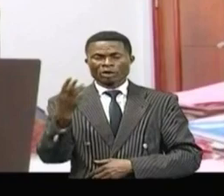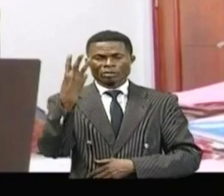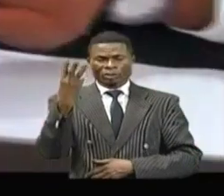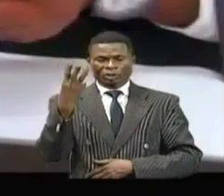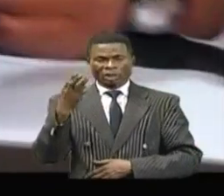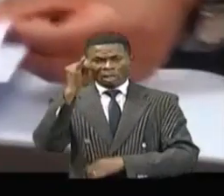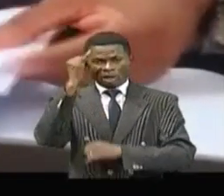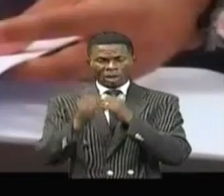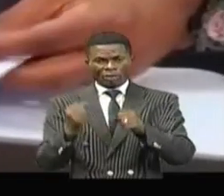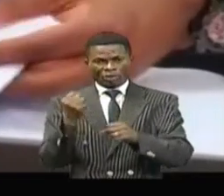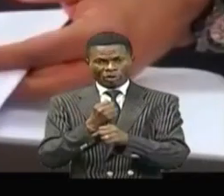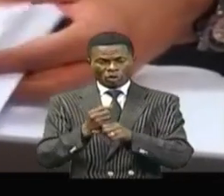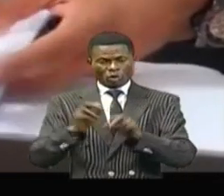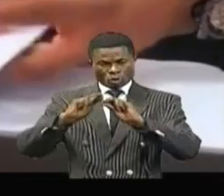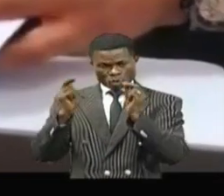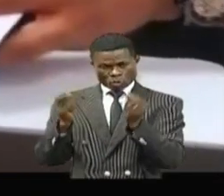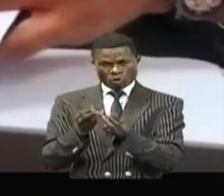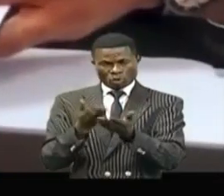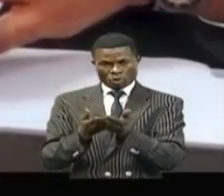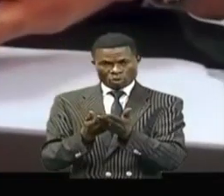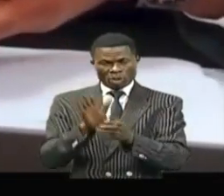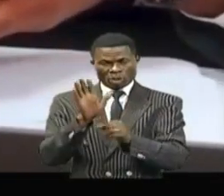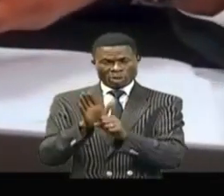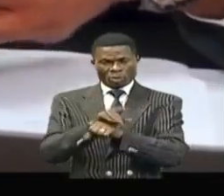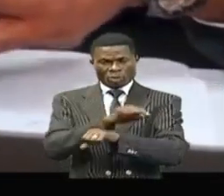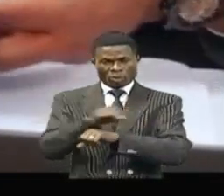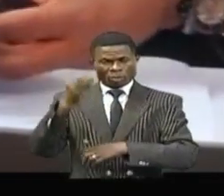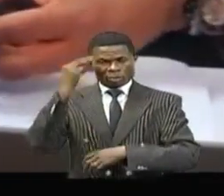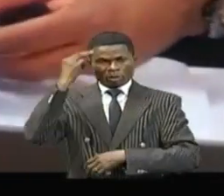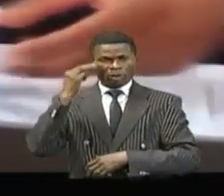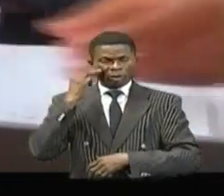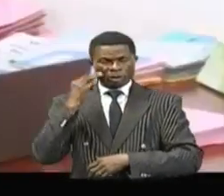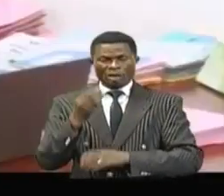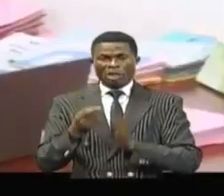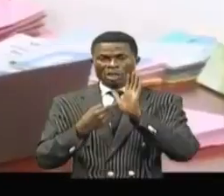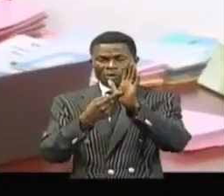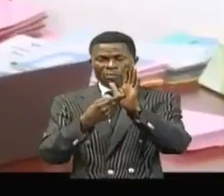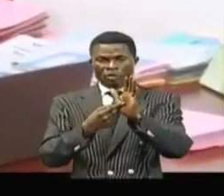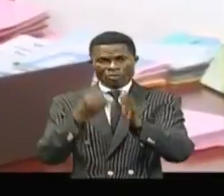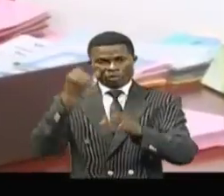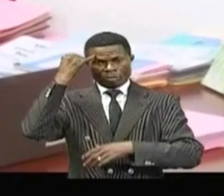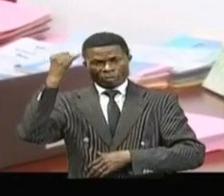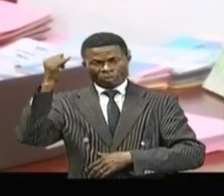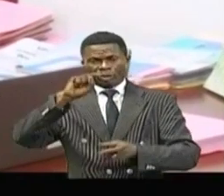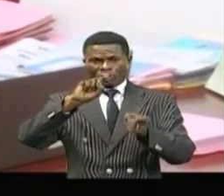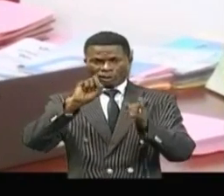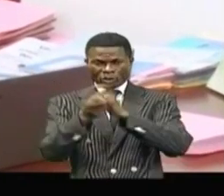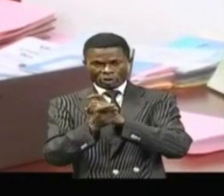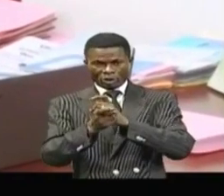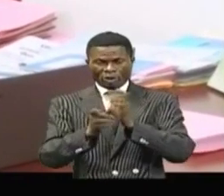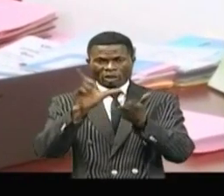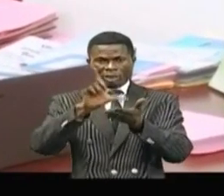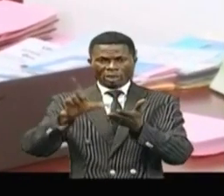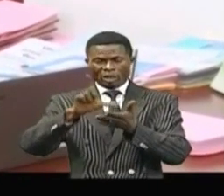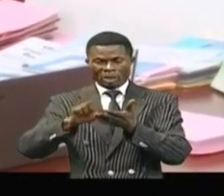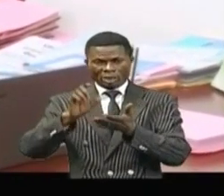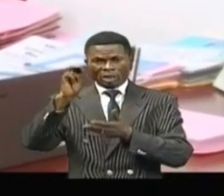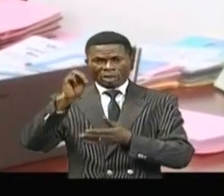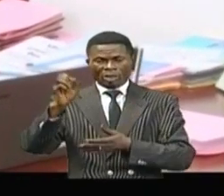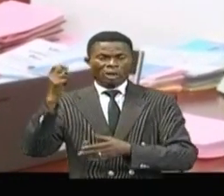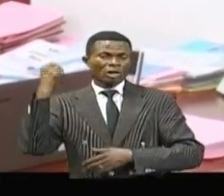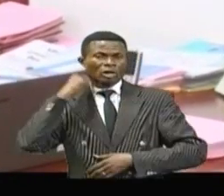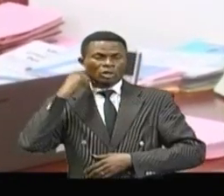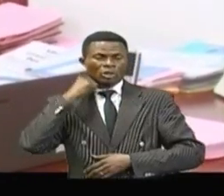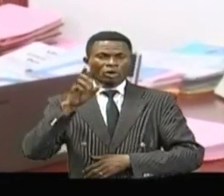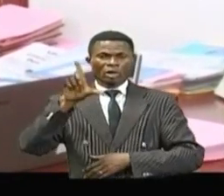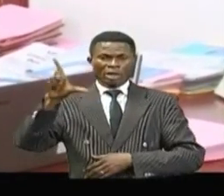travaux de cette commission interministérielle indiquent que dans le cadre de la réforme licence master doctorat